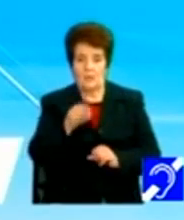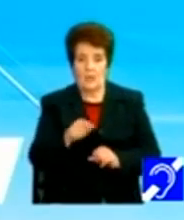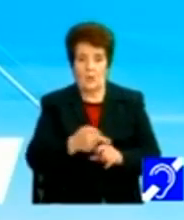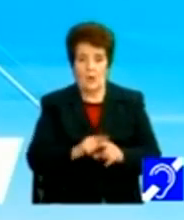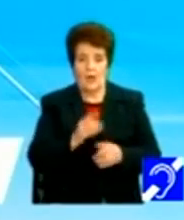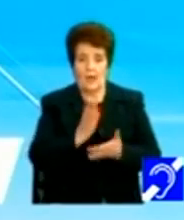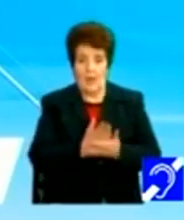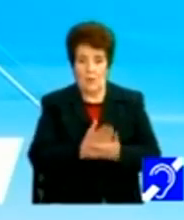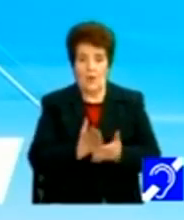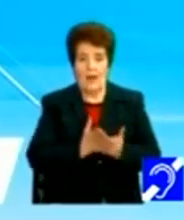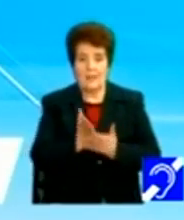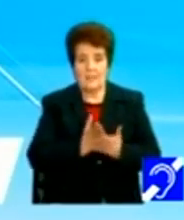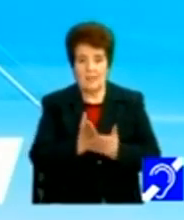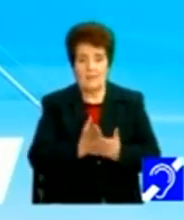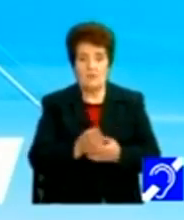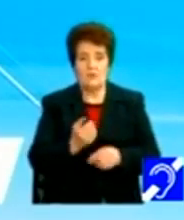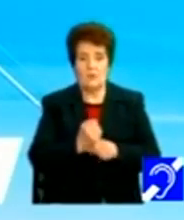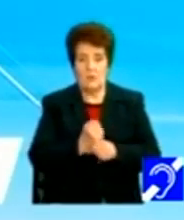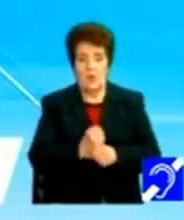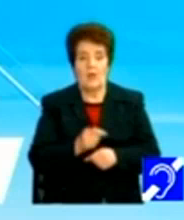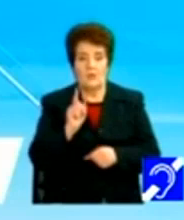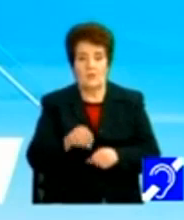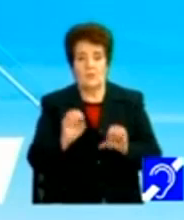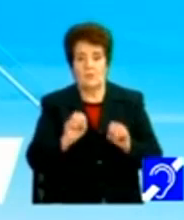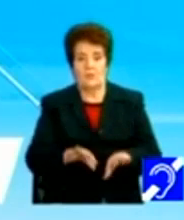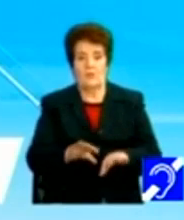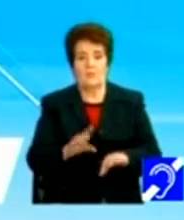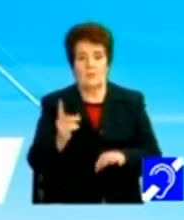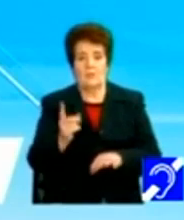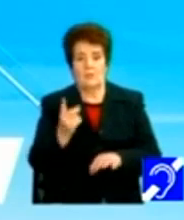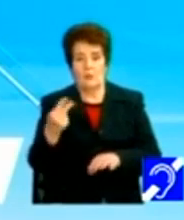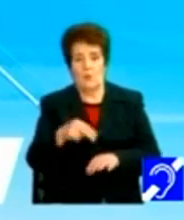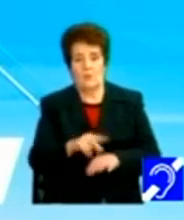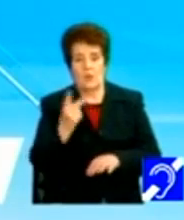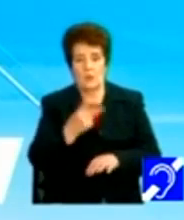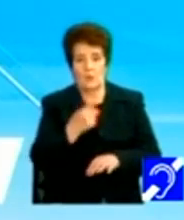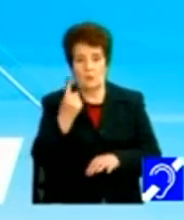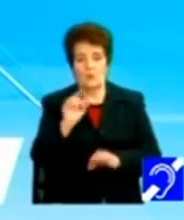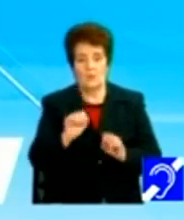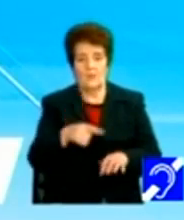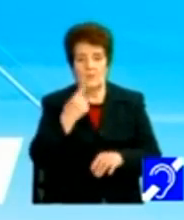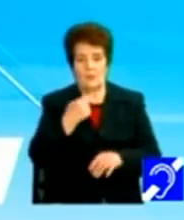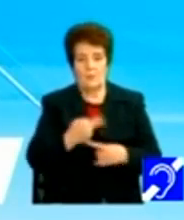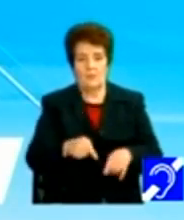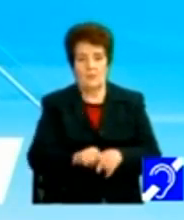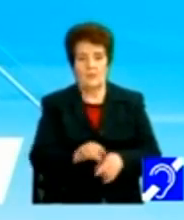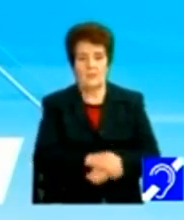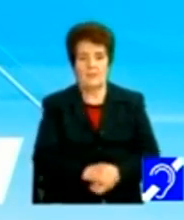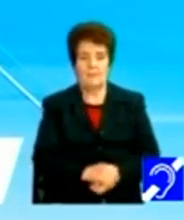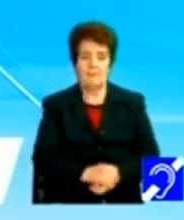i-au la serviciu. Și atunci putem vorbi despre soluții chiar în anul 2021.